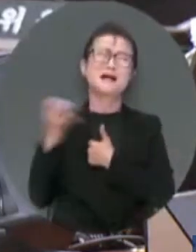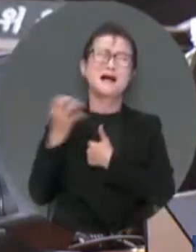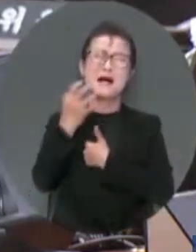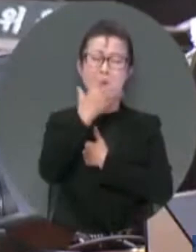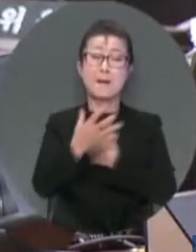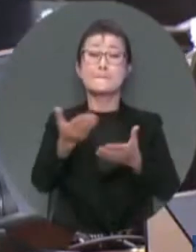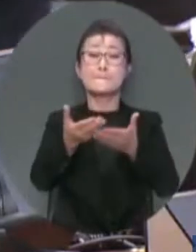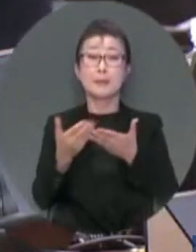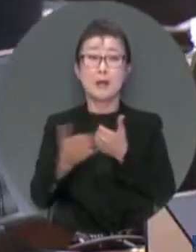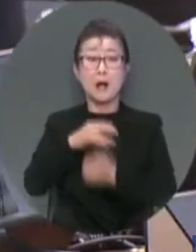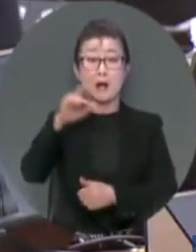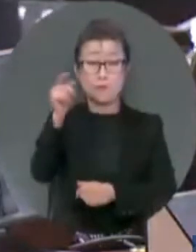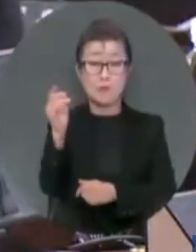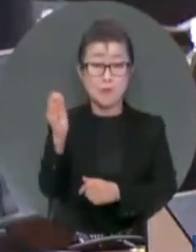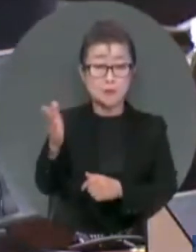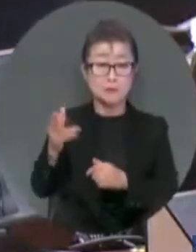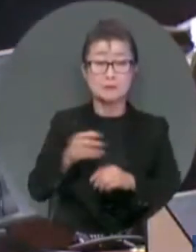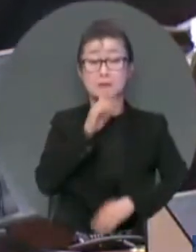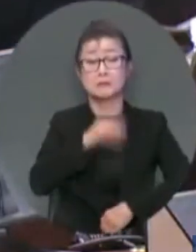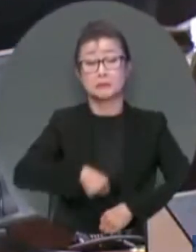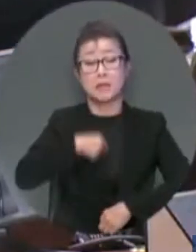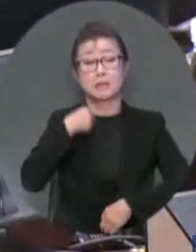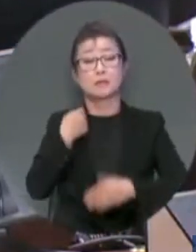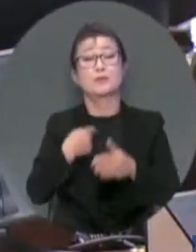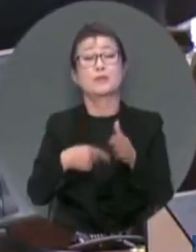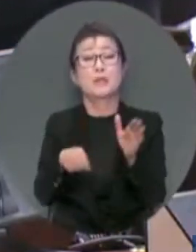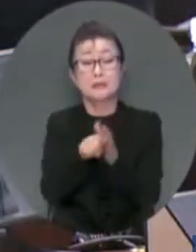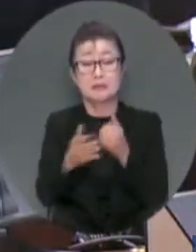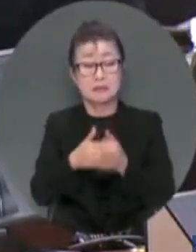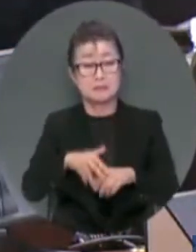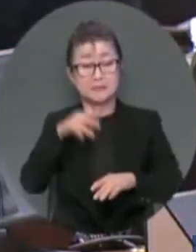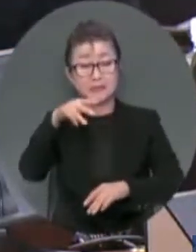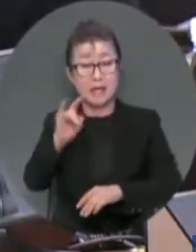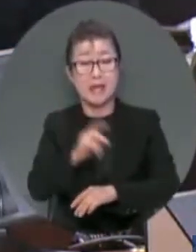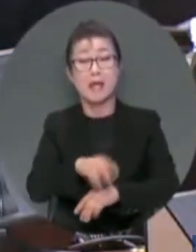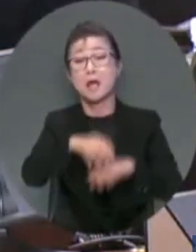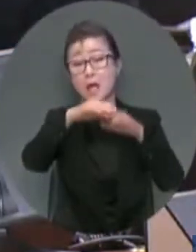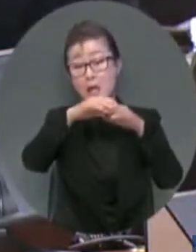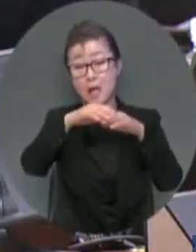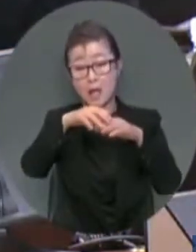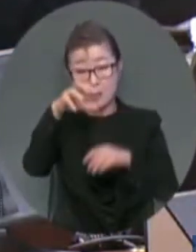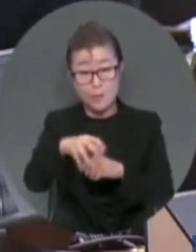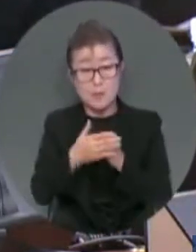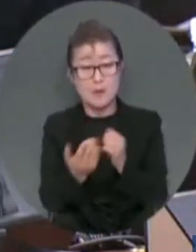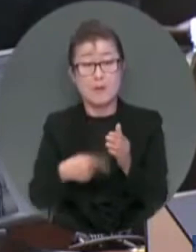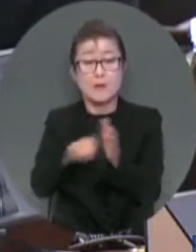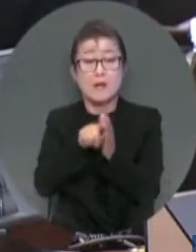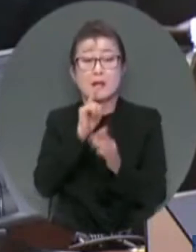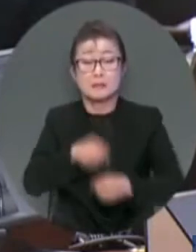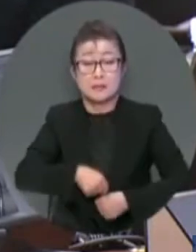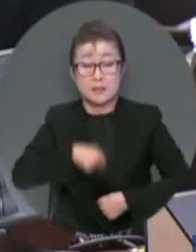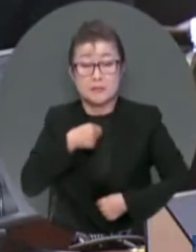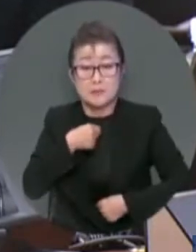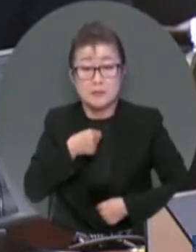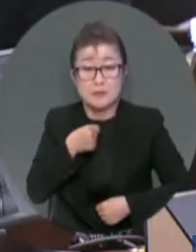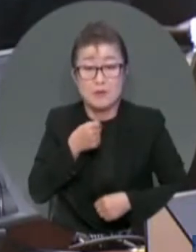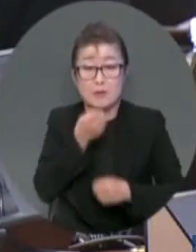지금 위증의 벌을 각오하고 진실을 국민 앞에 최혜병의 형제 앞에 밝히겠다고 저렇게 앉아 있는데 세